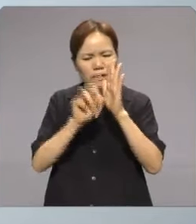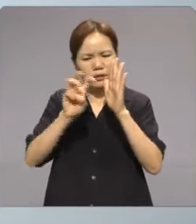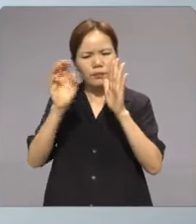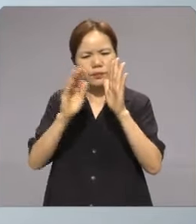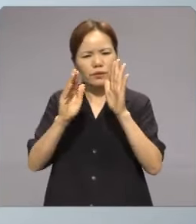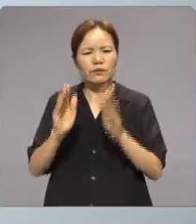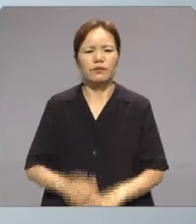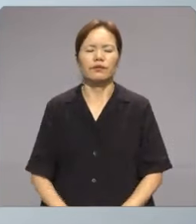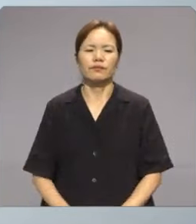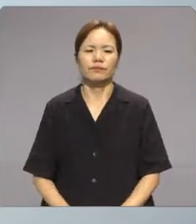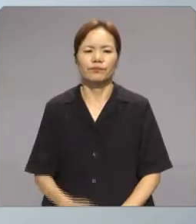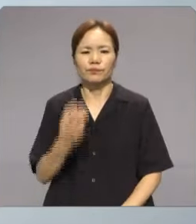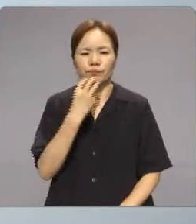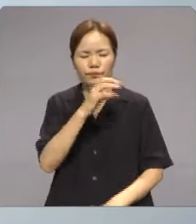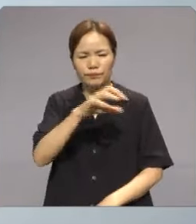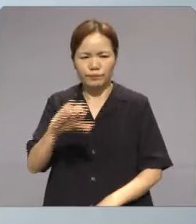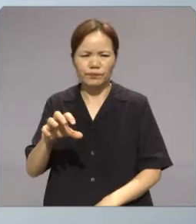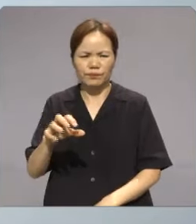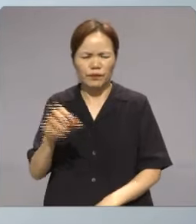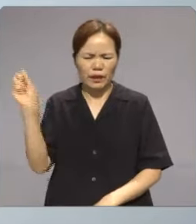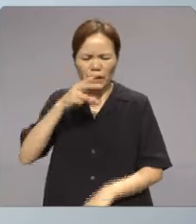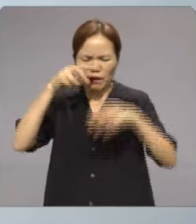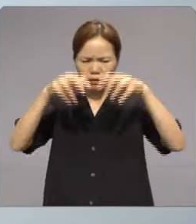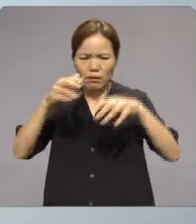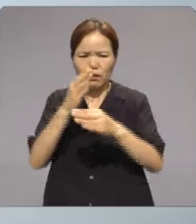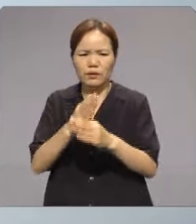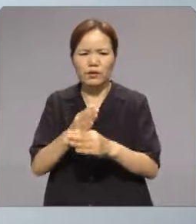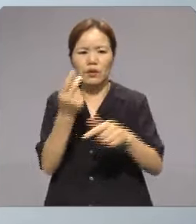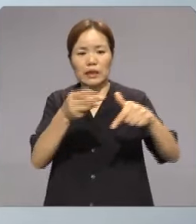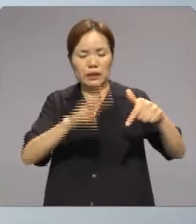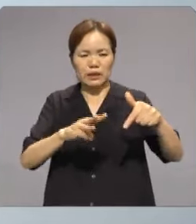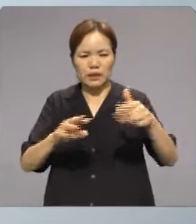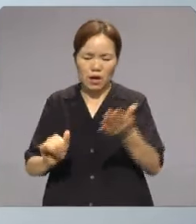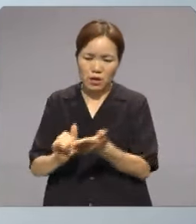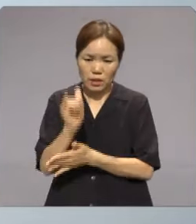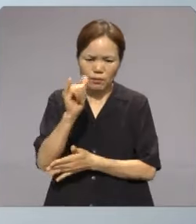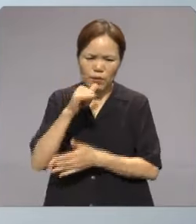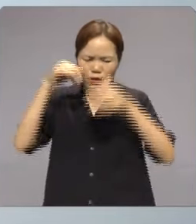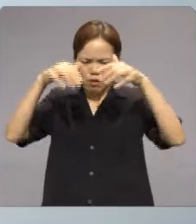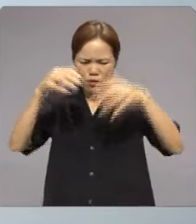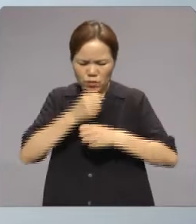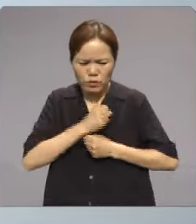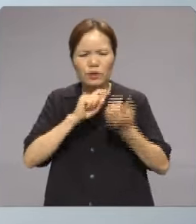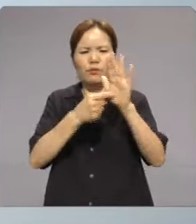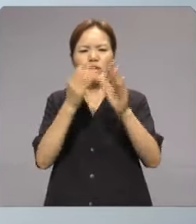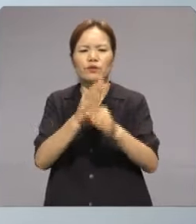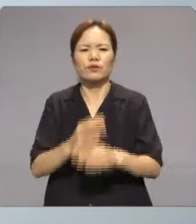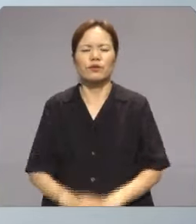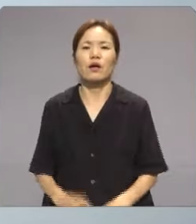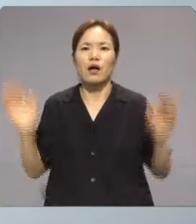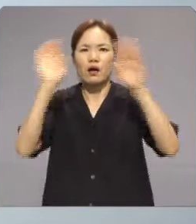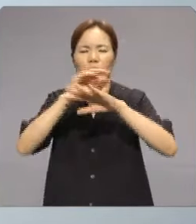덜하겠습니다 지금 서울등 곳곳으로 소나기가 리고 있는데요 인천과 김포에 호후 주의보가 발효됐습니다